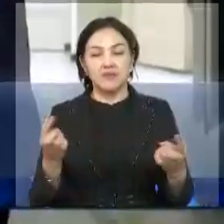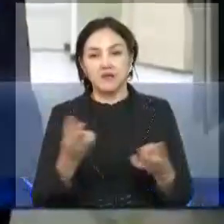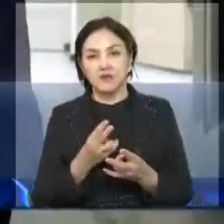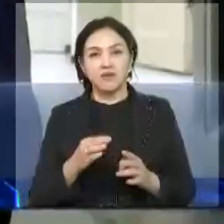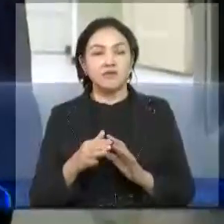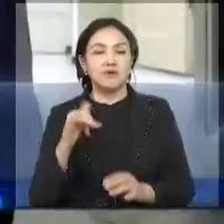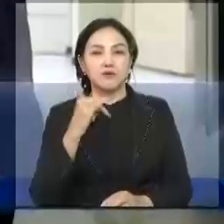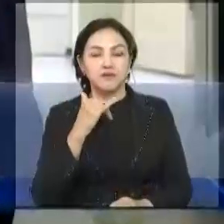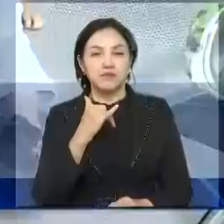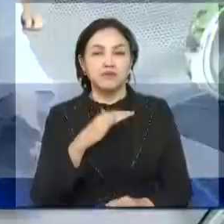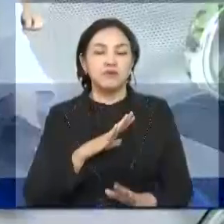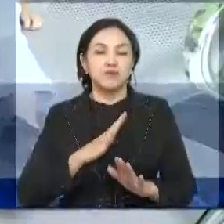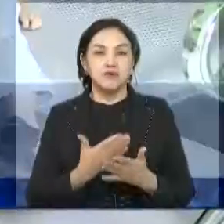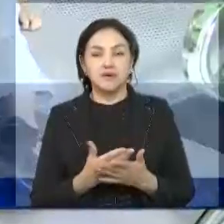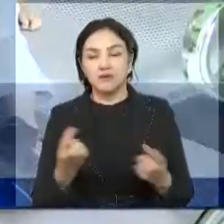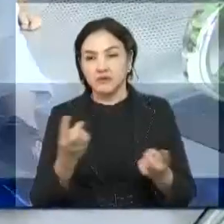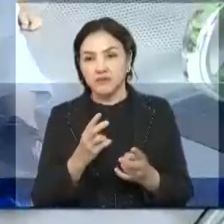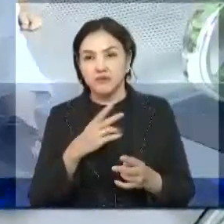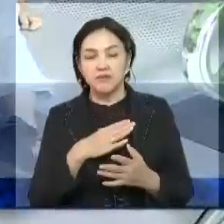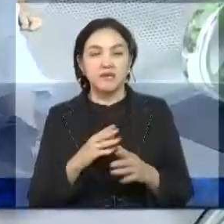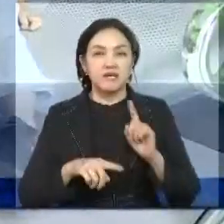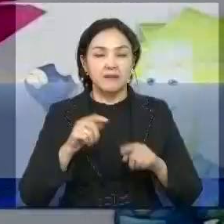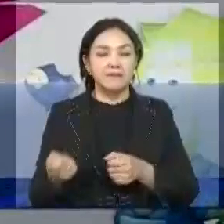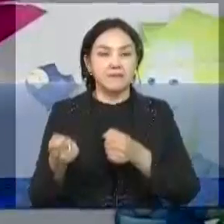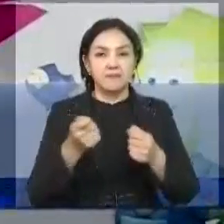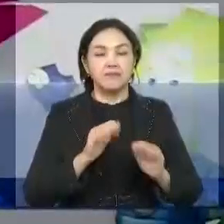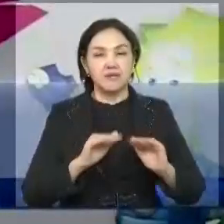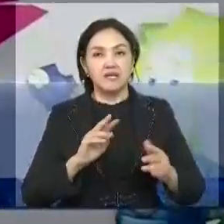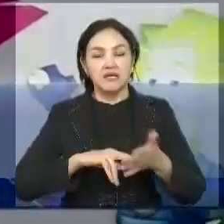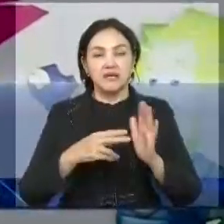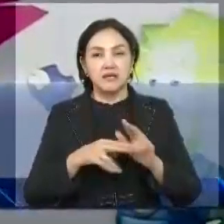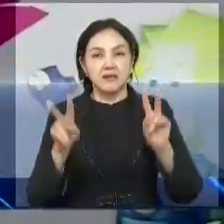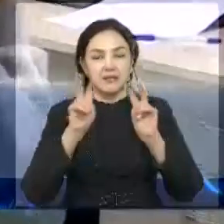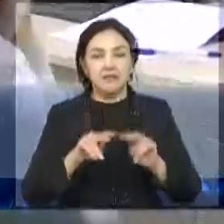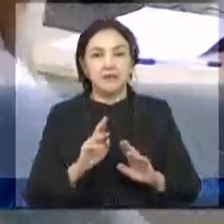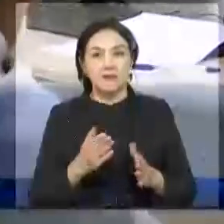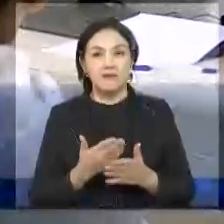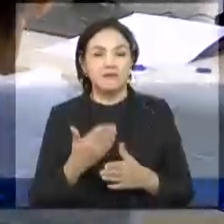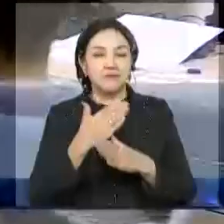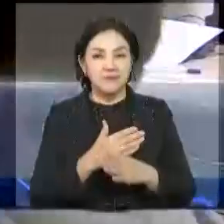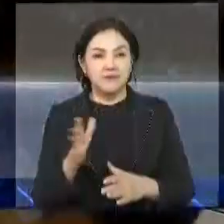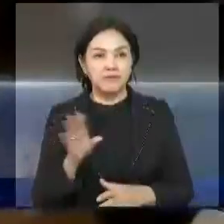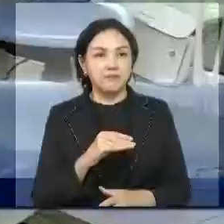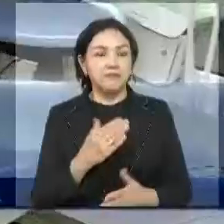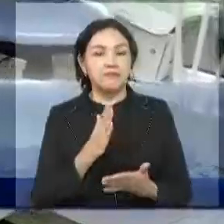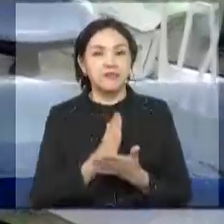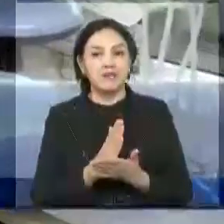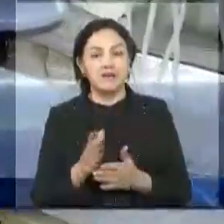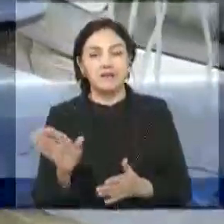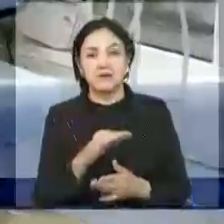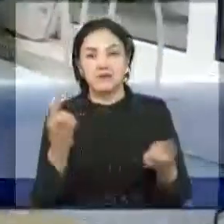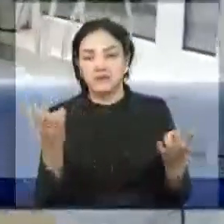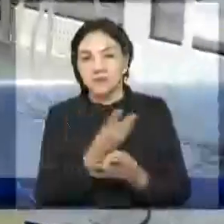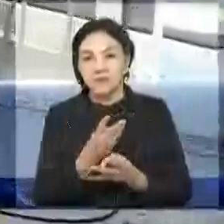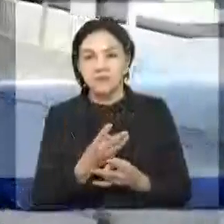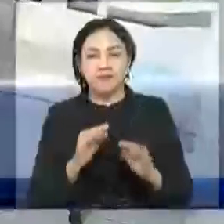субботу обслуживаются только экстренные случаи Однако если родители приводят детей на плановый осмотр никому не отказывают в помощи в учреждении создано всё необходимое